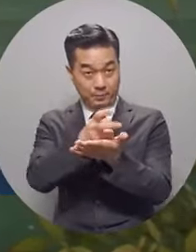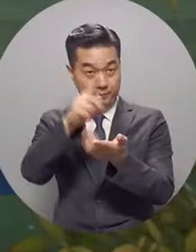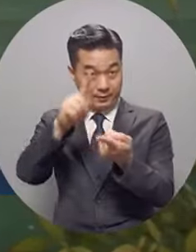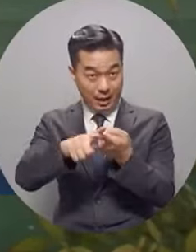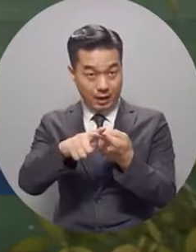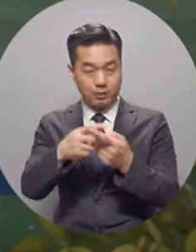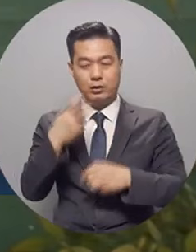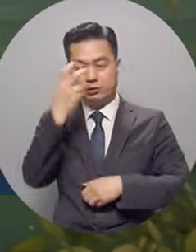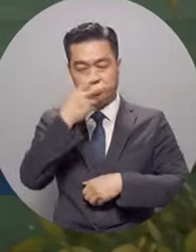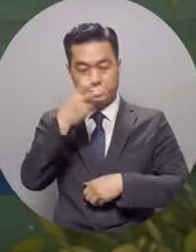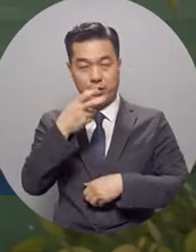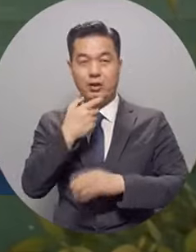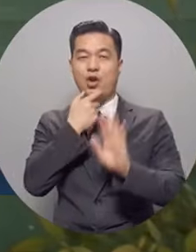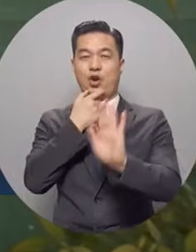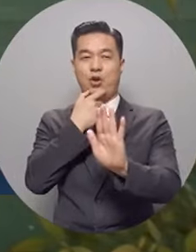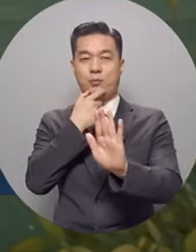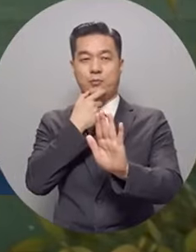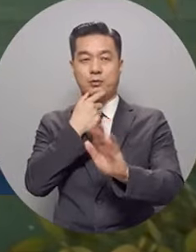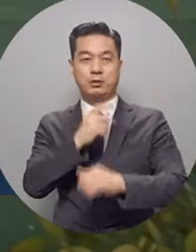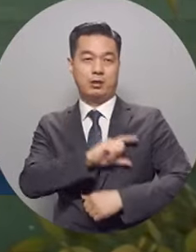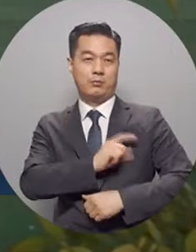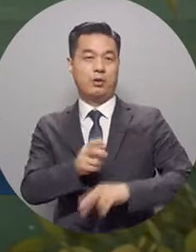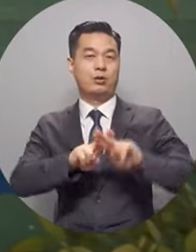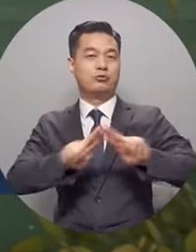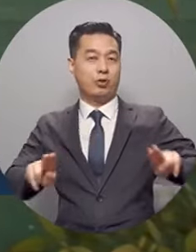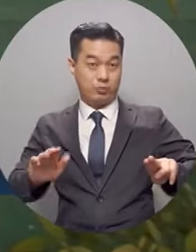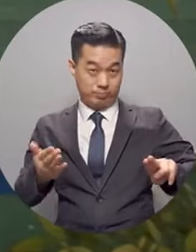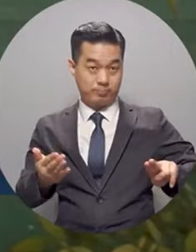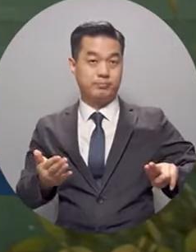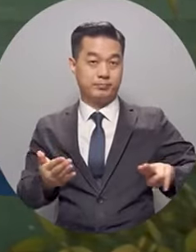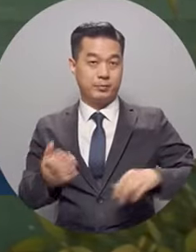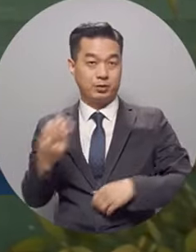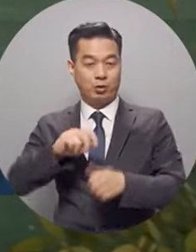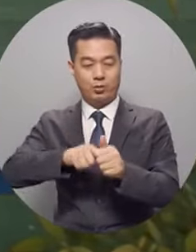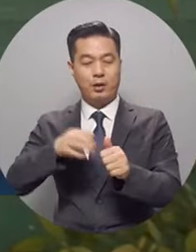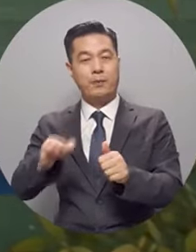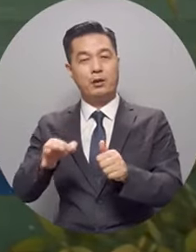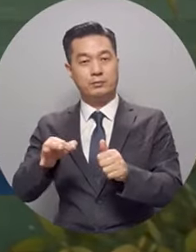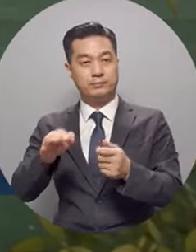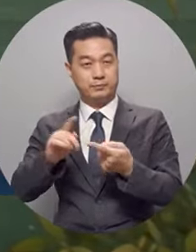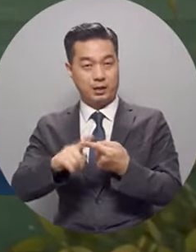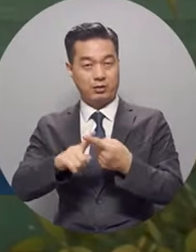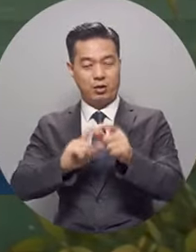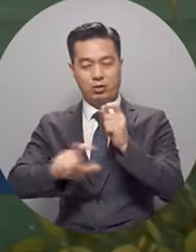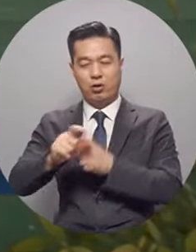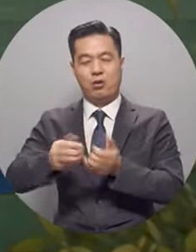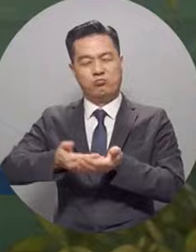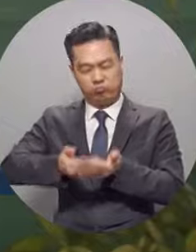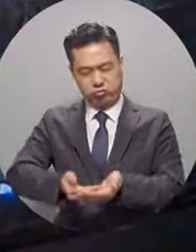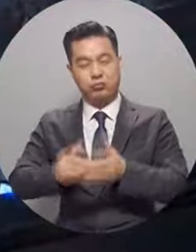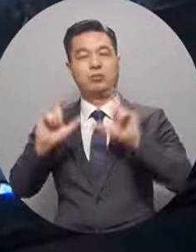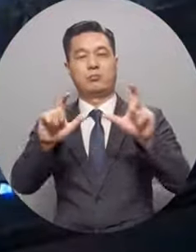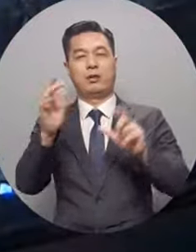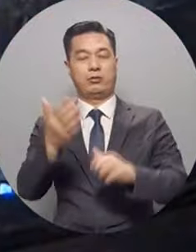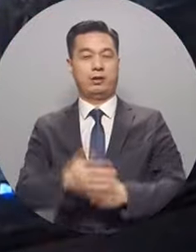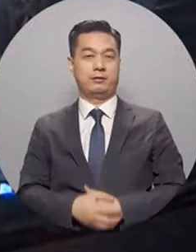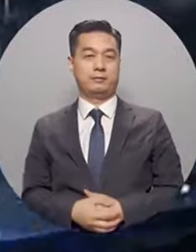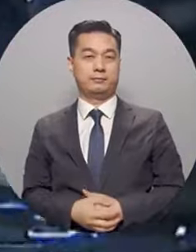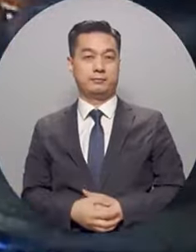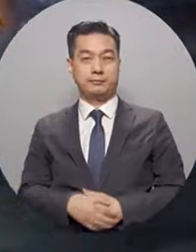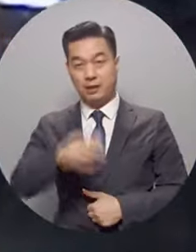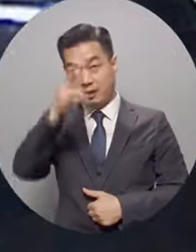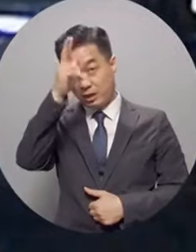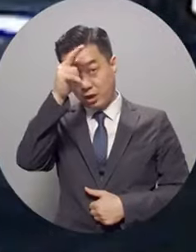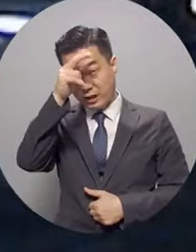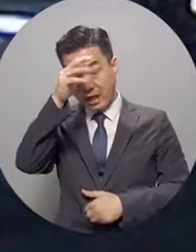운전면허는 당연히 취소됩니다 또한 그 벌금 등에 있어서도 더 중하게 부과되고 경찰은